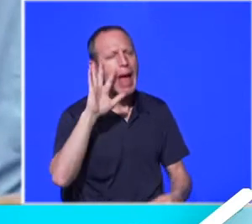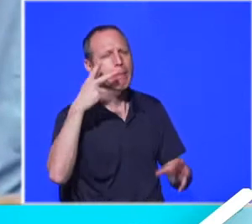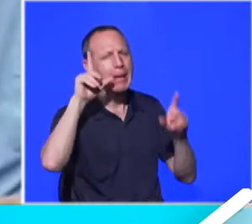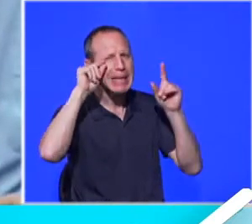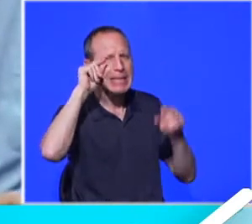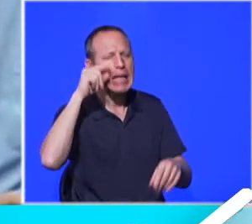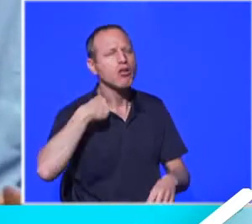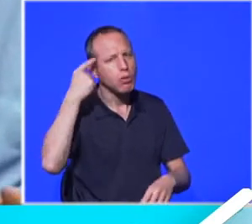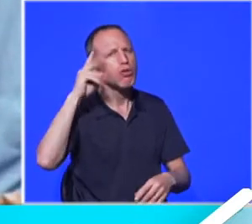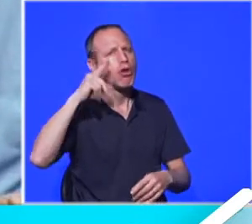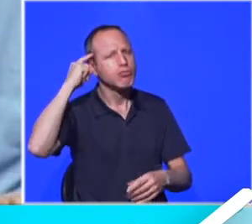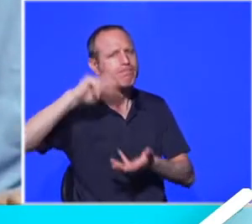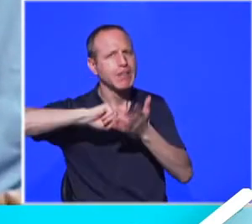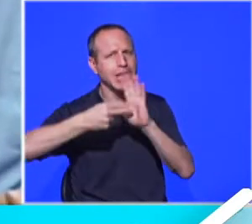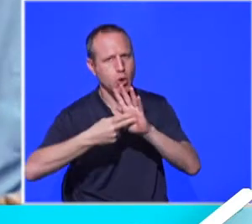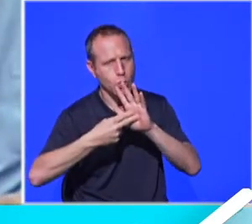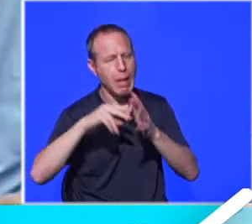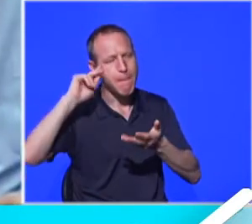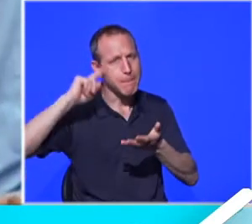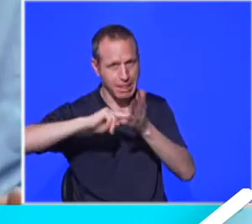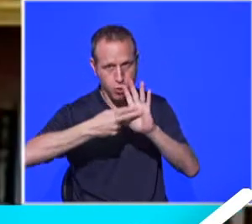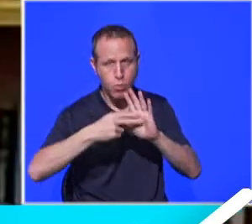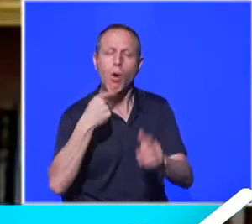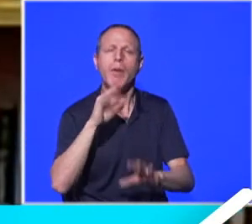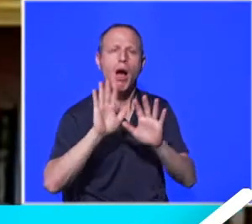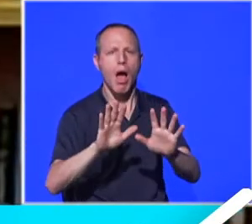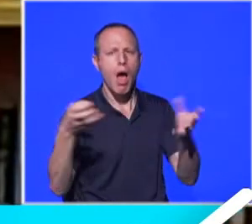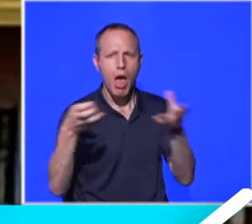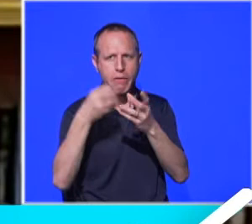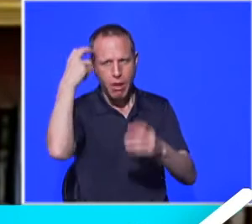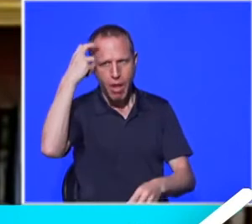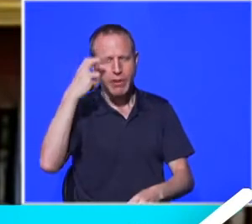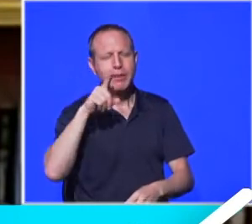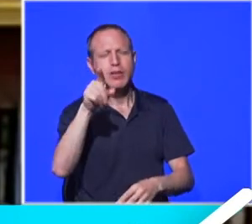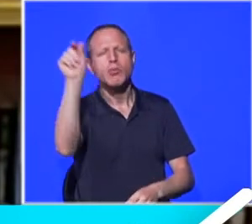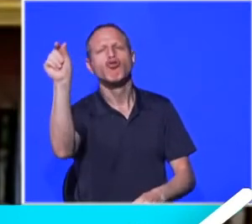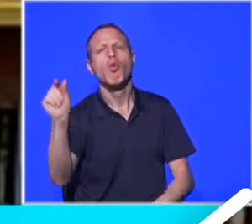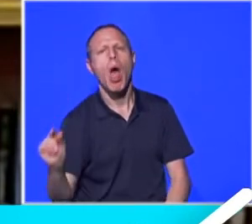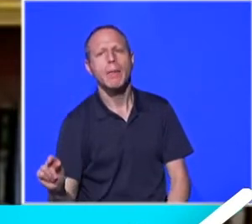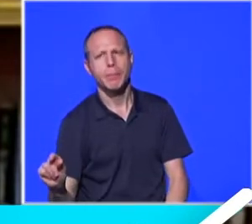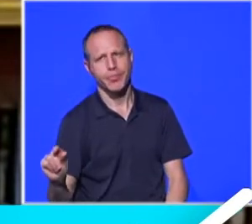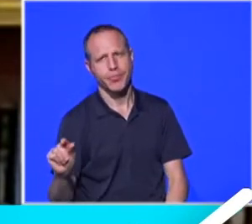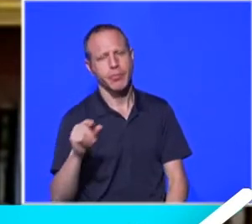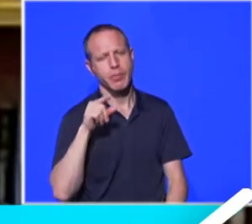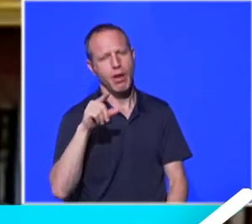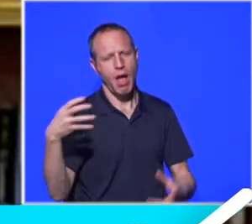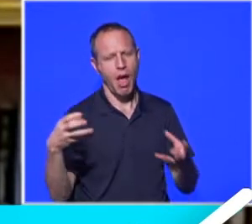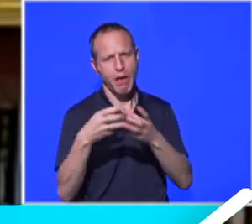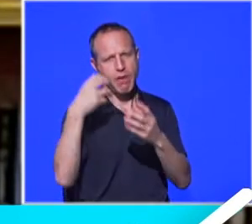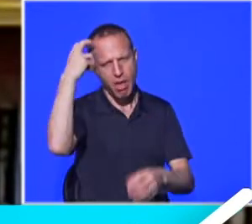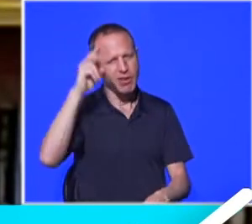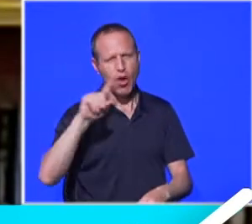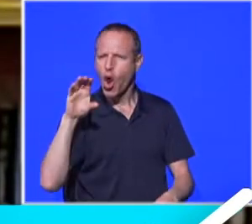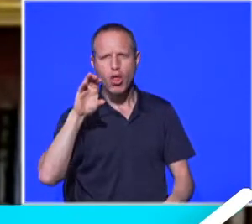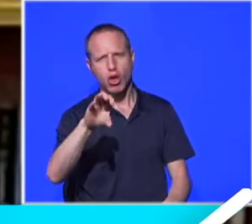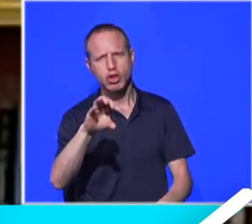מדיניות. המדיניות אומרת ככה, החברה הערבית היא חברת שוליים, החברה הערבית, אנחנו לא נשקיע בה